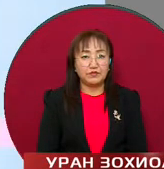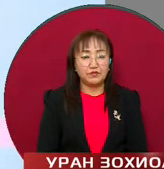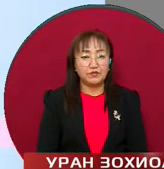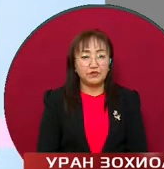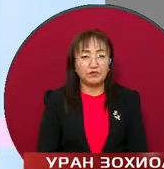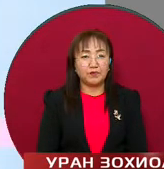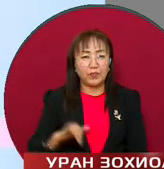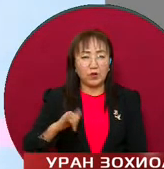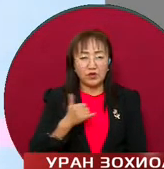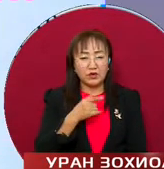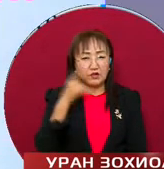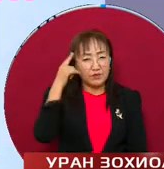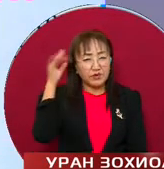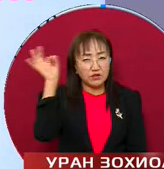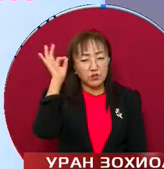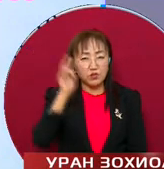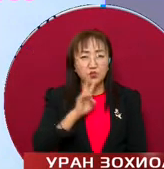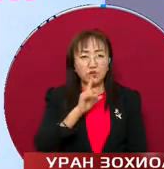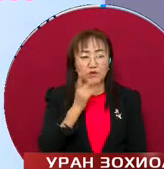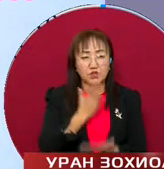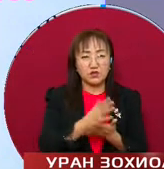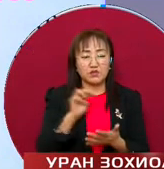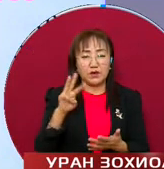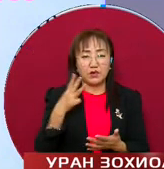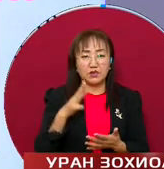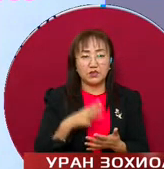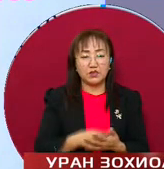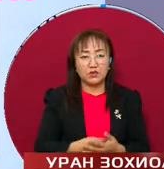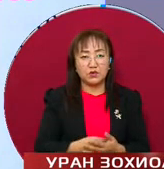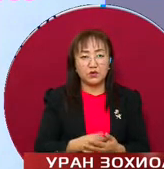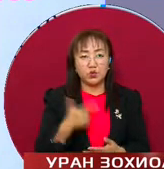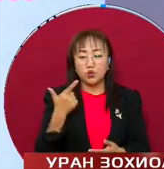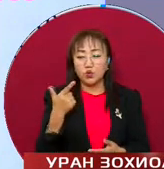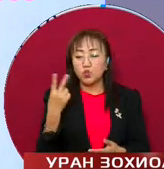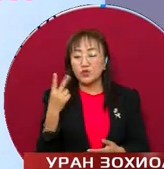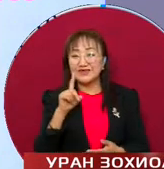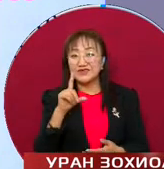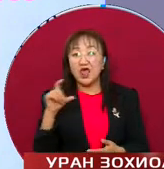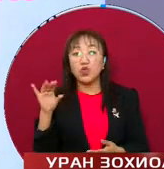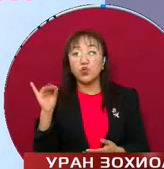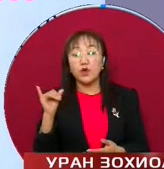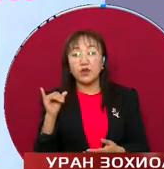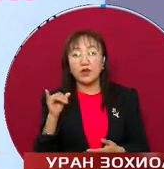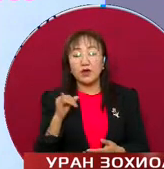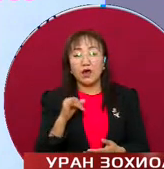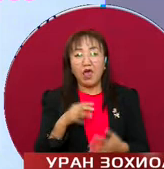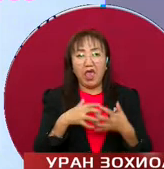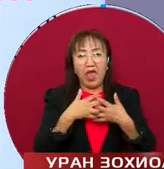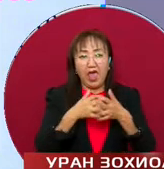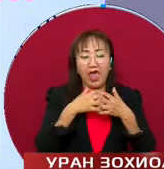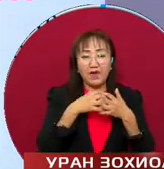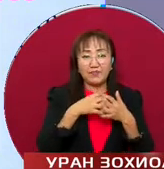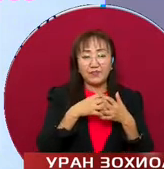За утгыг нь мэдэхгүй байж магадгүй. За гүзээ гэж хэвгч амтны эдсэн юмыг